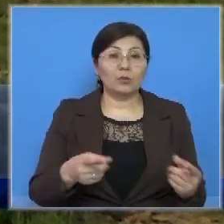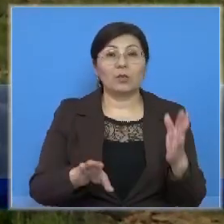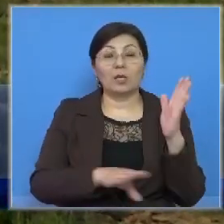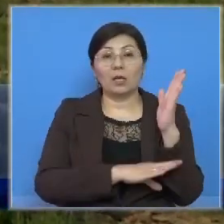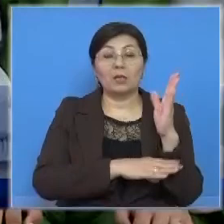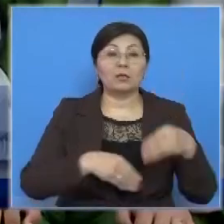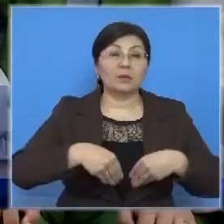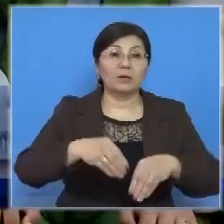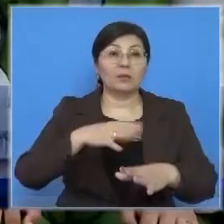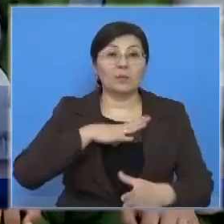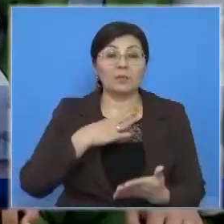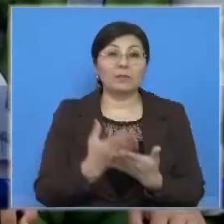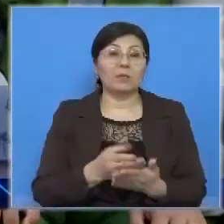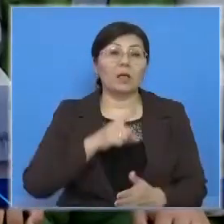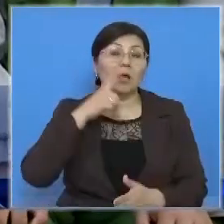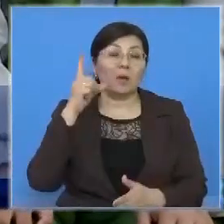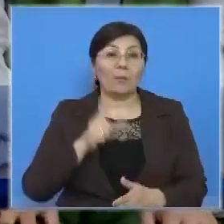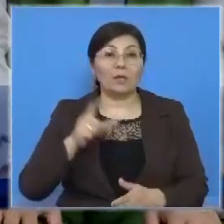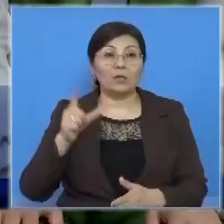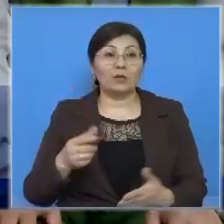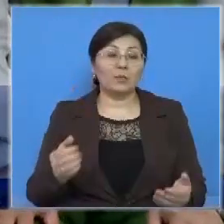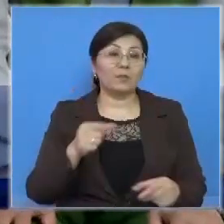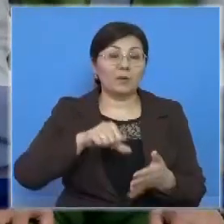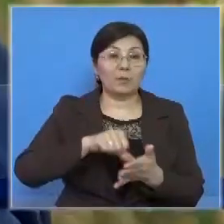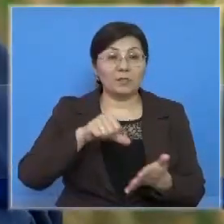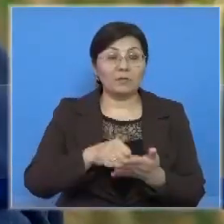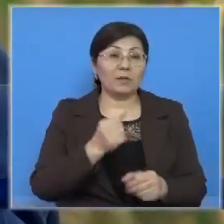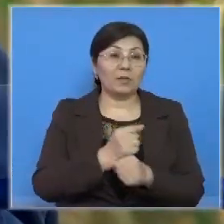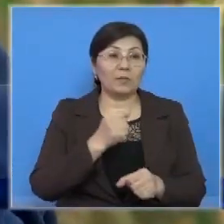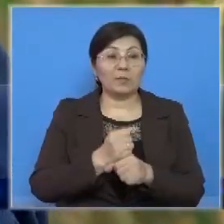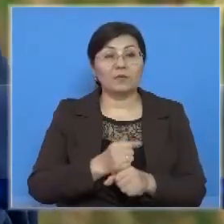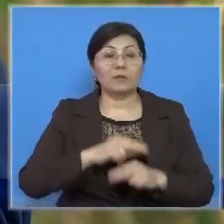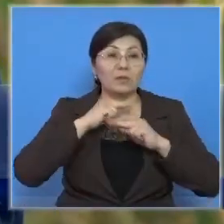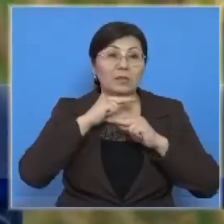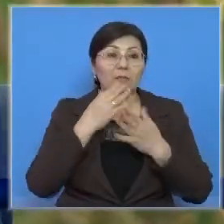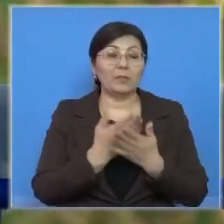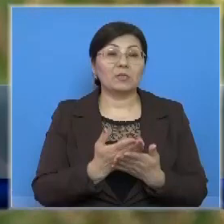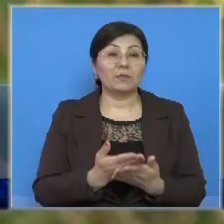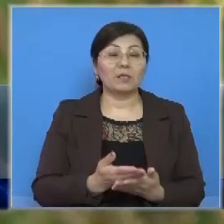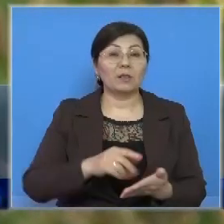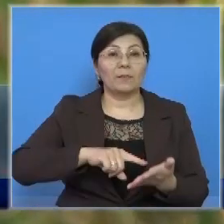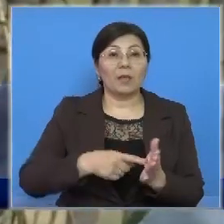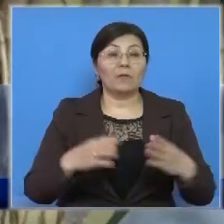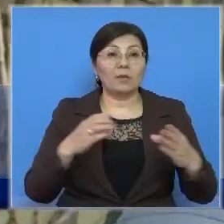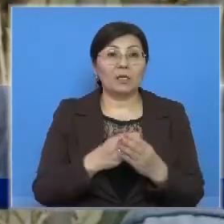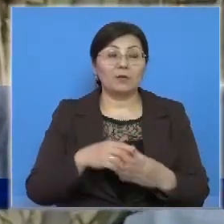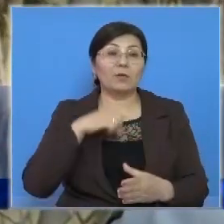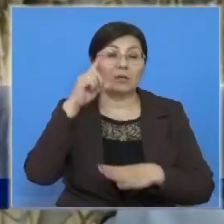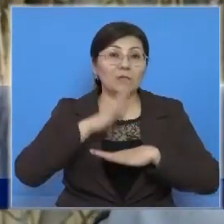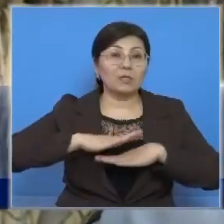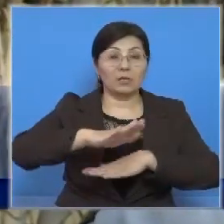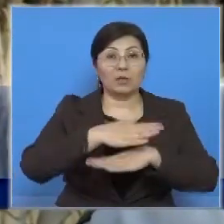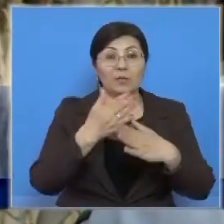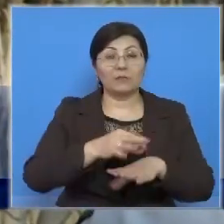и карагач. В целом, труд молодежи, участвовавшей в весенних работах по озеленению, не остался незамеченным. Напомним, что цель работы отрядов «Жасыл-Ель» –